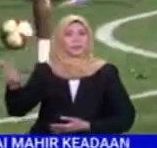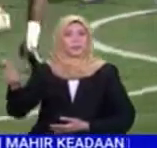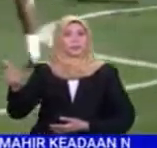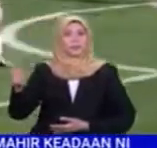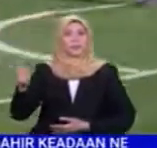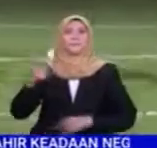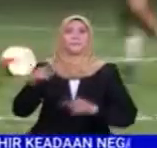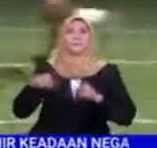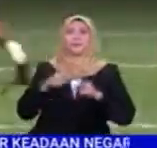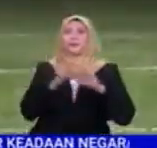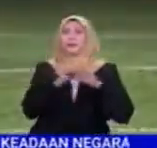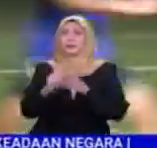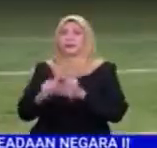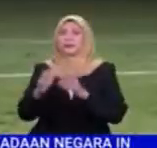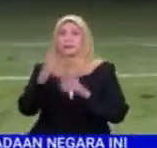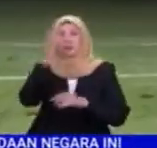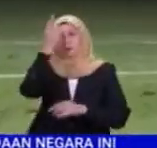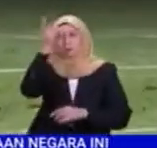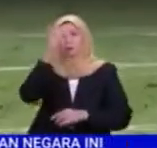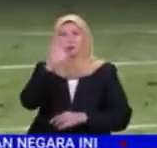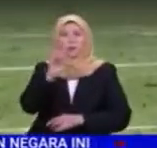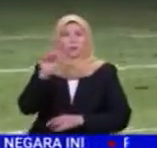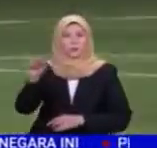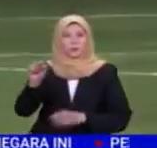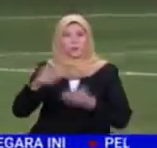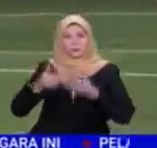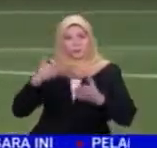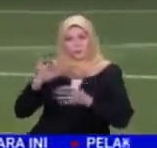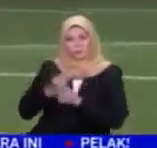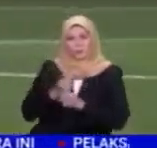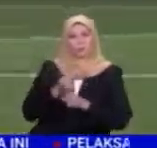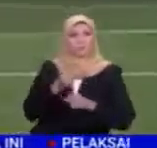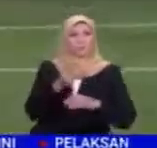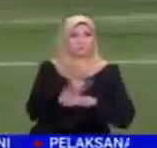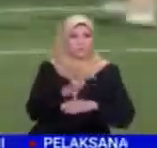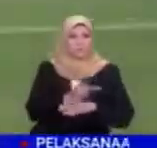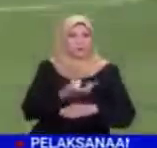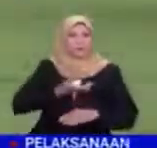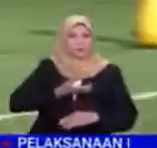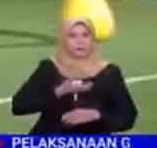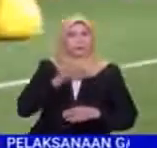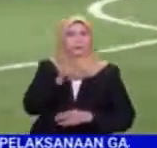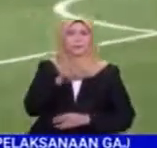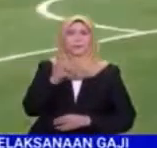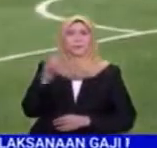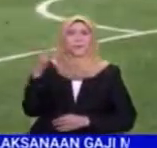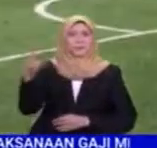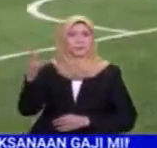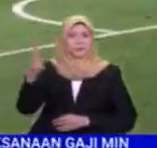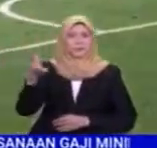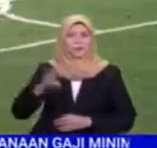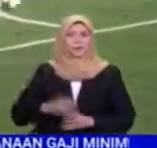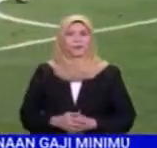sewaktu dibimbing the tolong Kim swee sebelum meraih pengingat perak pada edisi 2017